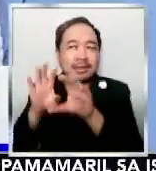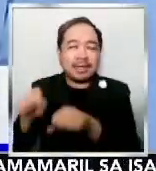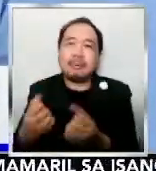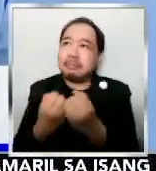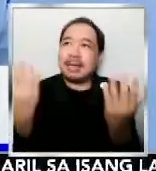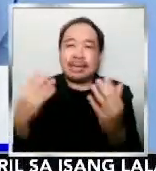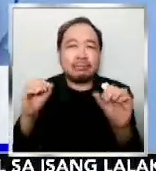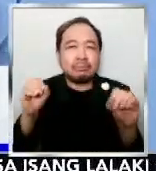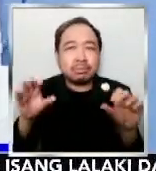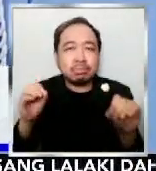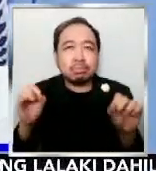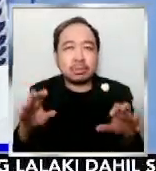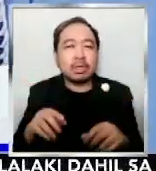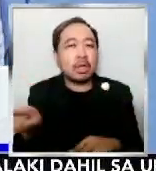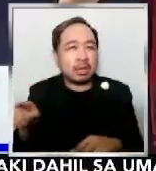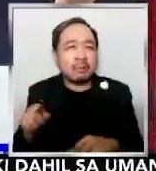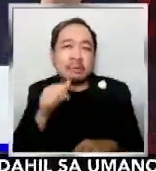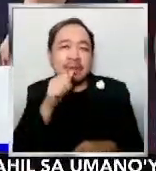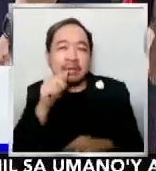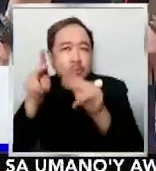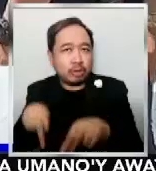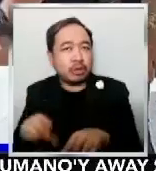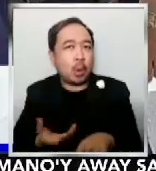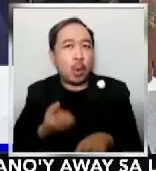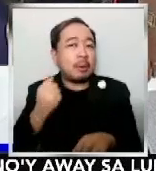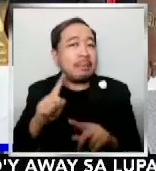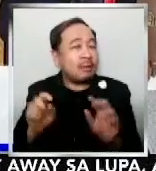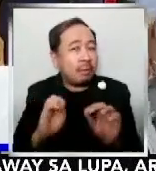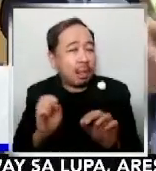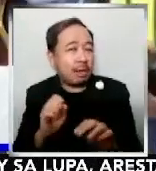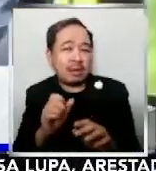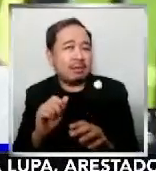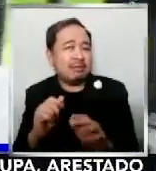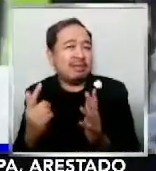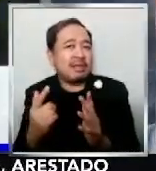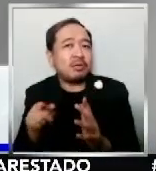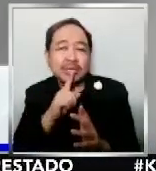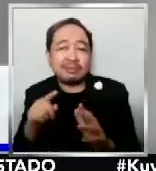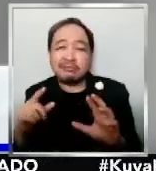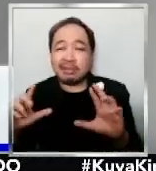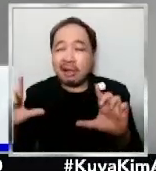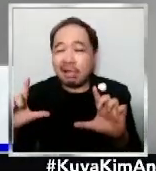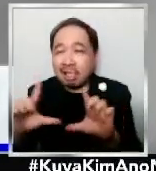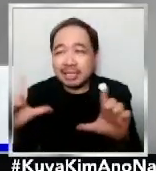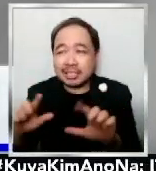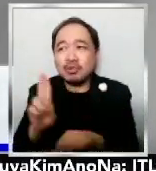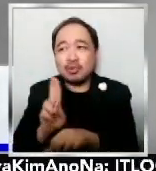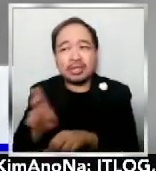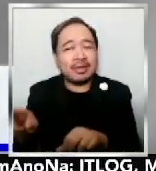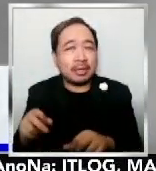Civilian ang may-ari na di otorisadong gumamit nito. May nahuli rin mga sasakyang nagpakilalang opisyal ng gobyerno. Habang ang